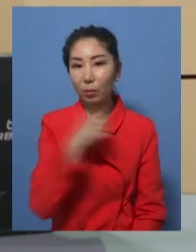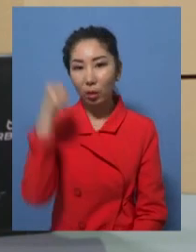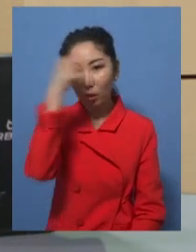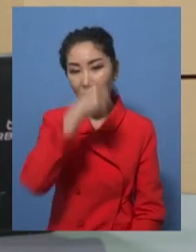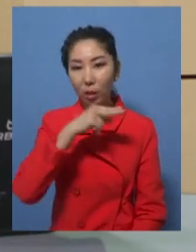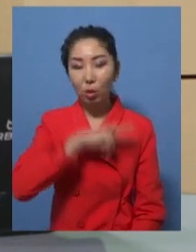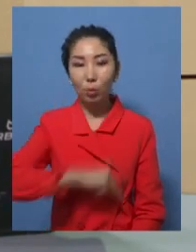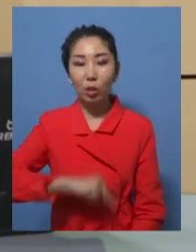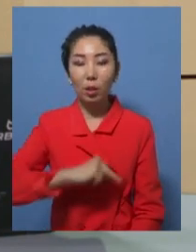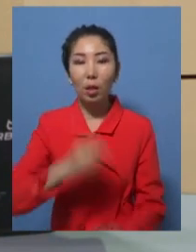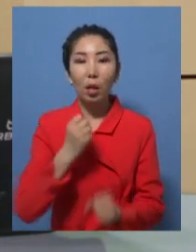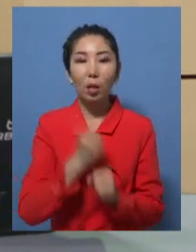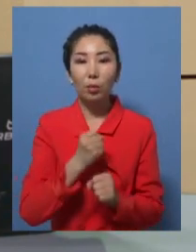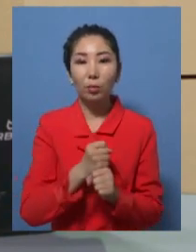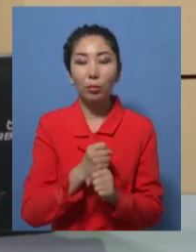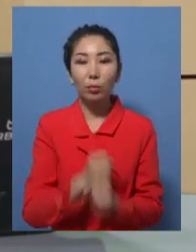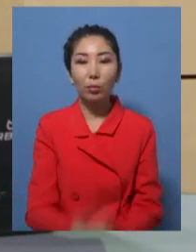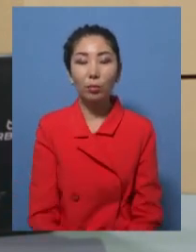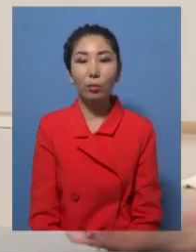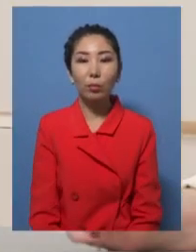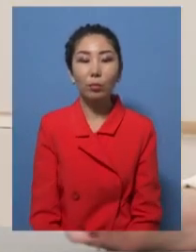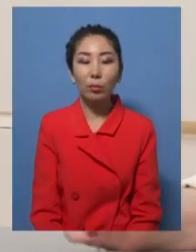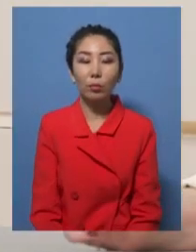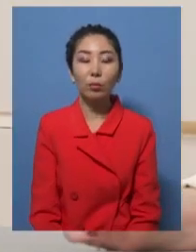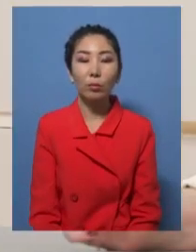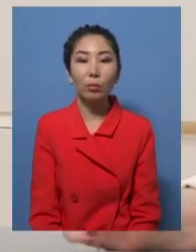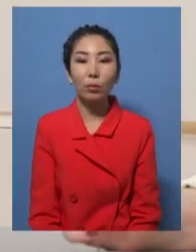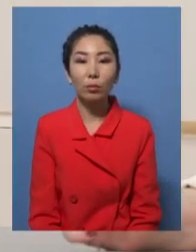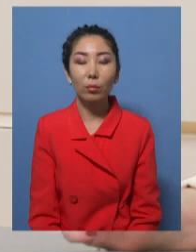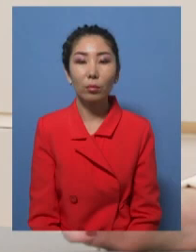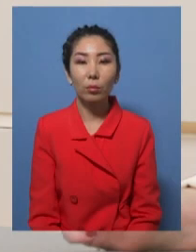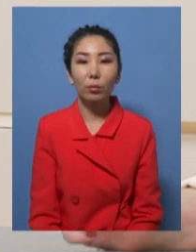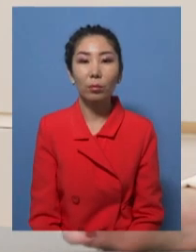атқарылған жұмыстарға кішкене ажыратып айтсаңыз. Енді